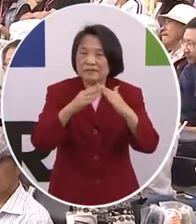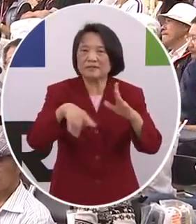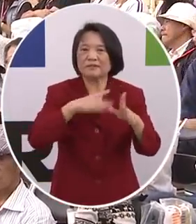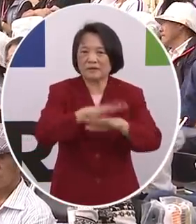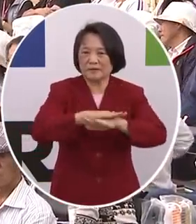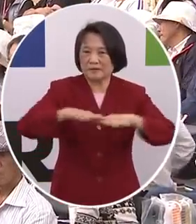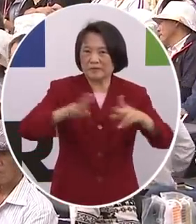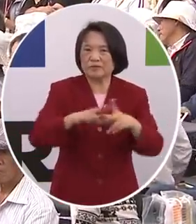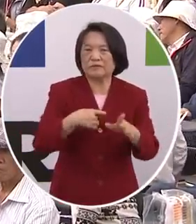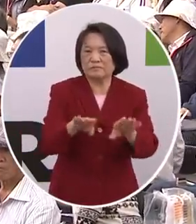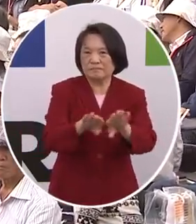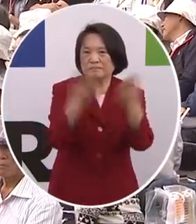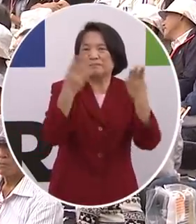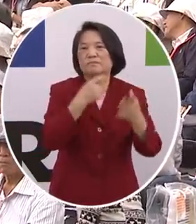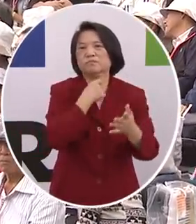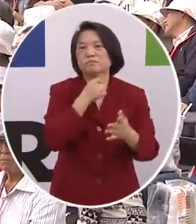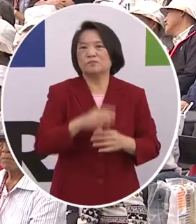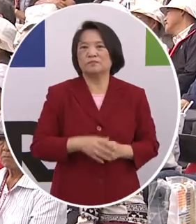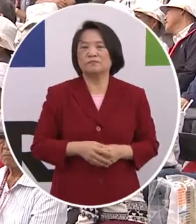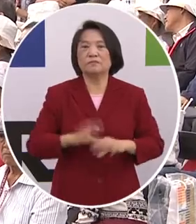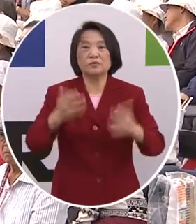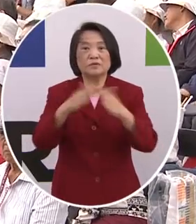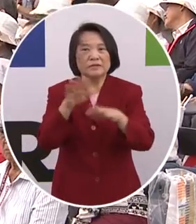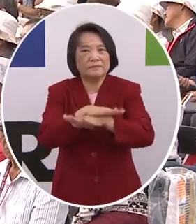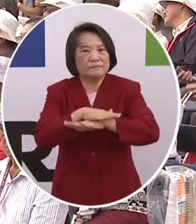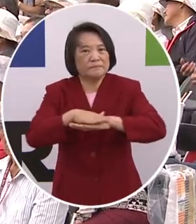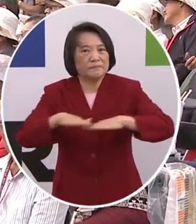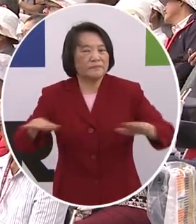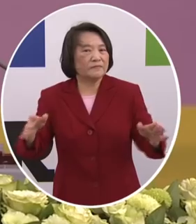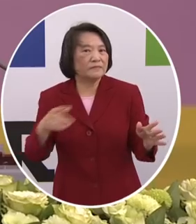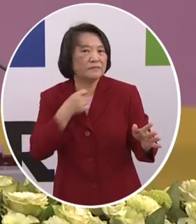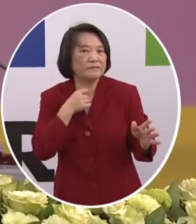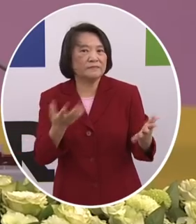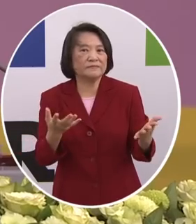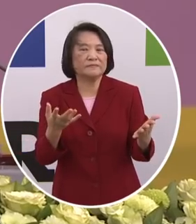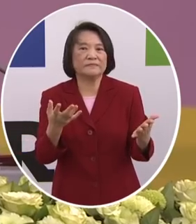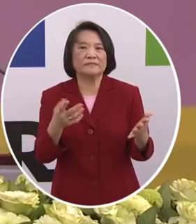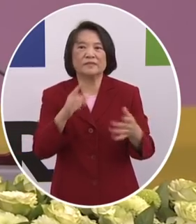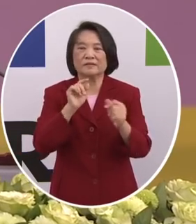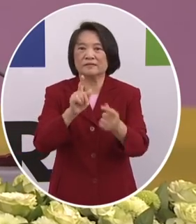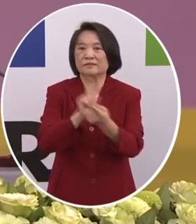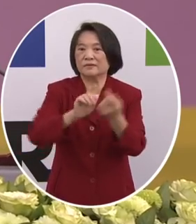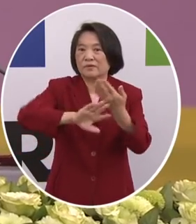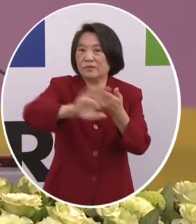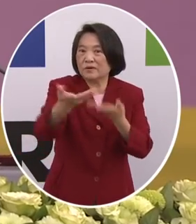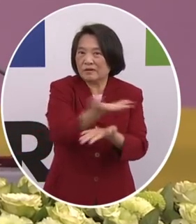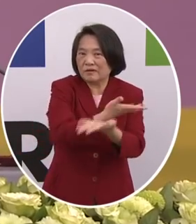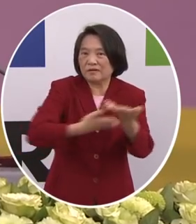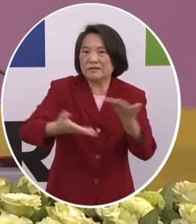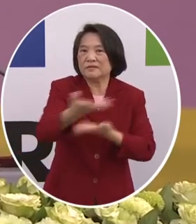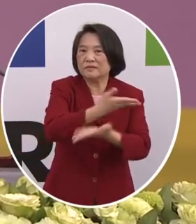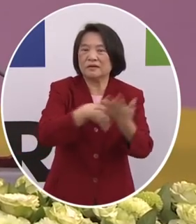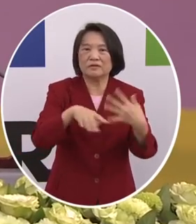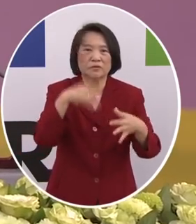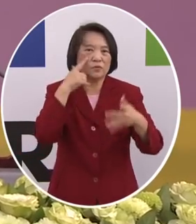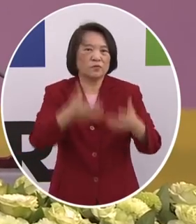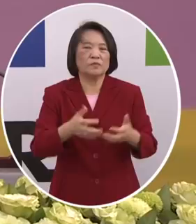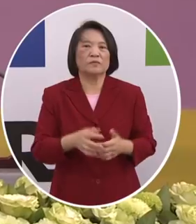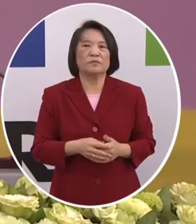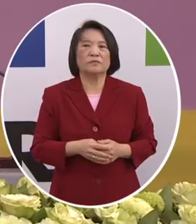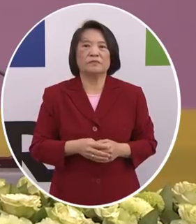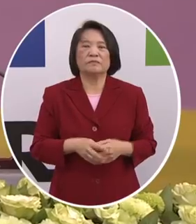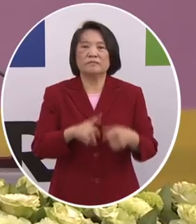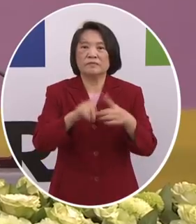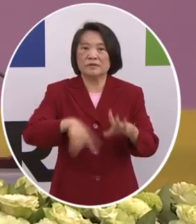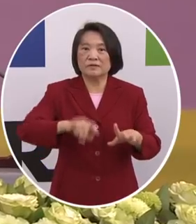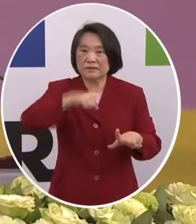程。国家安全整体布局的第一个面向，就是在外交上强化价值的连结，建构台湾